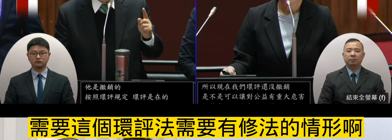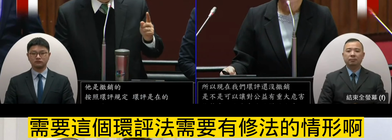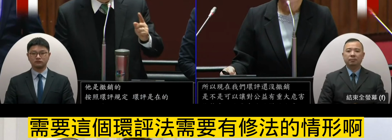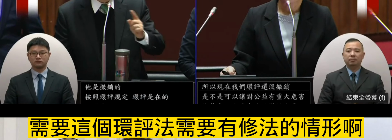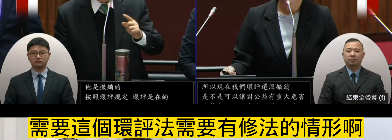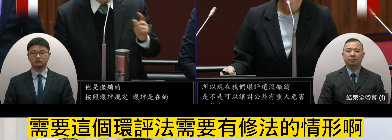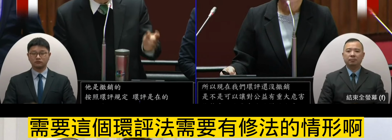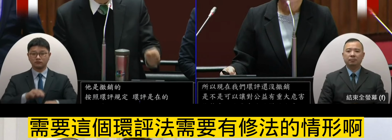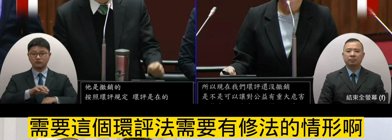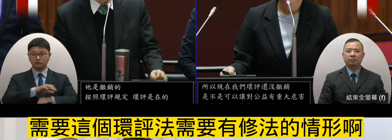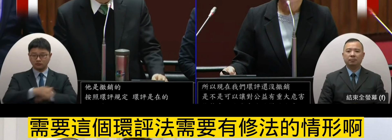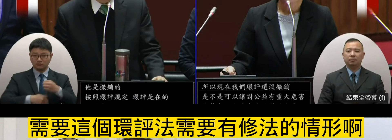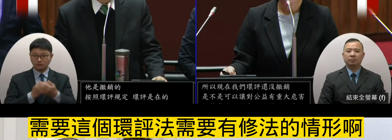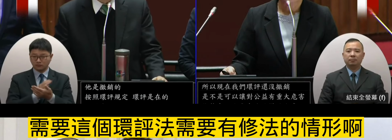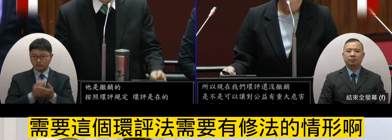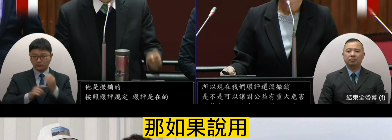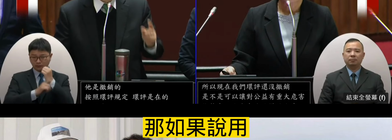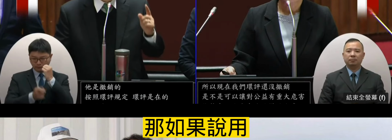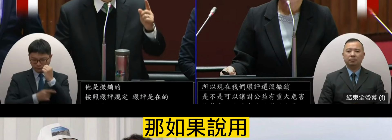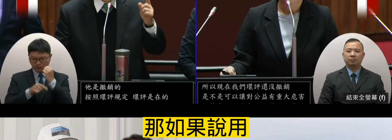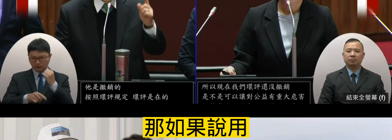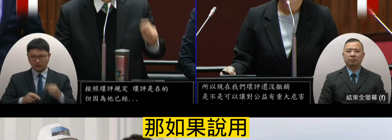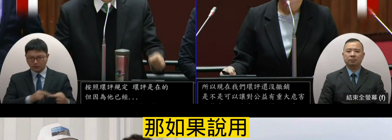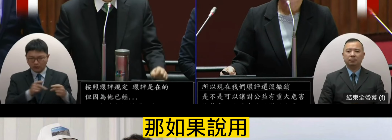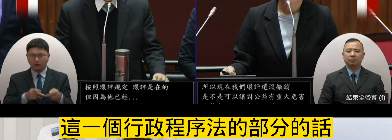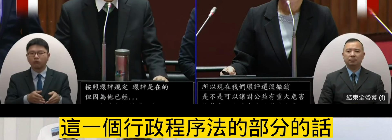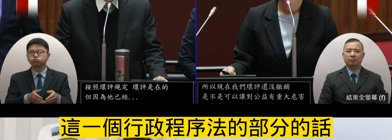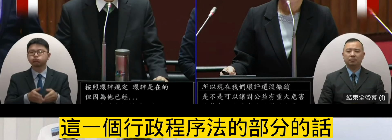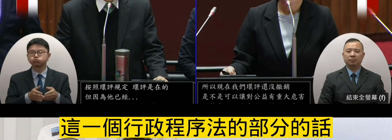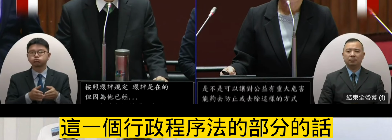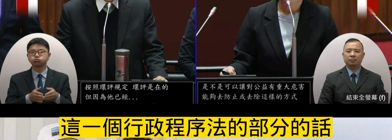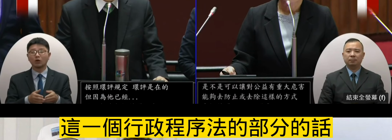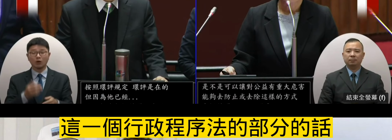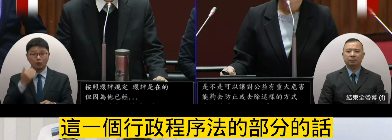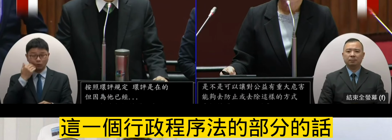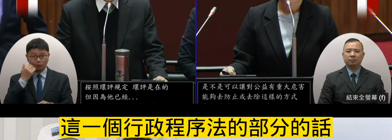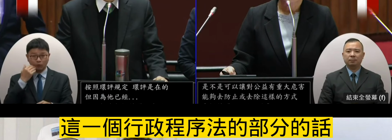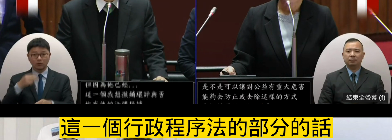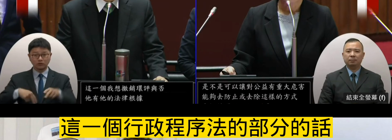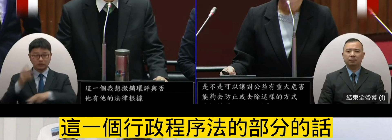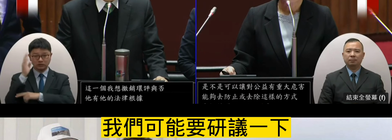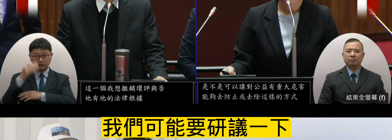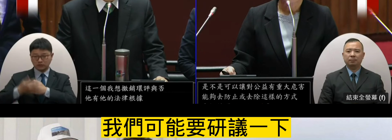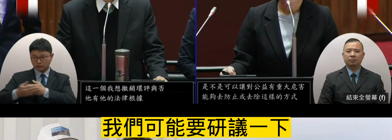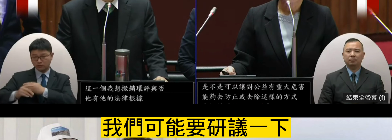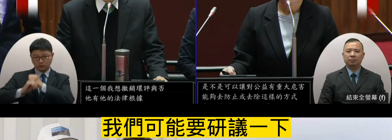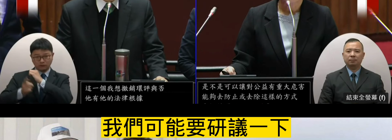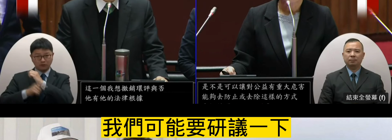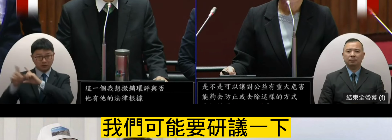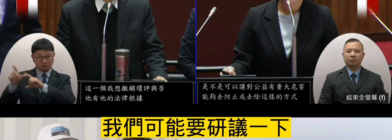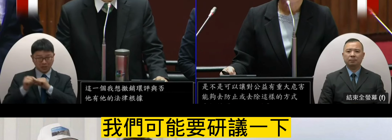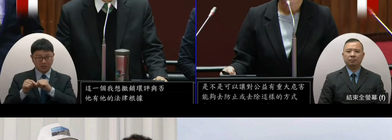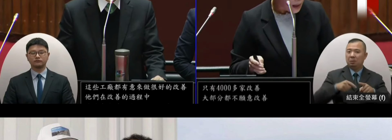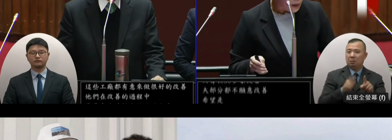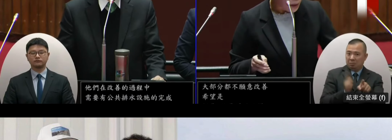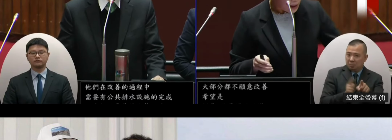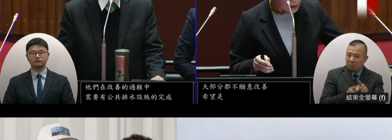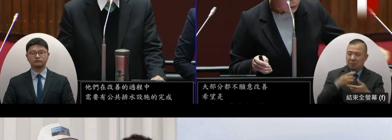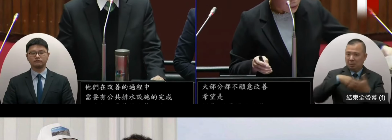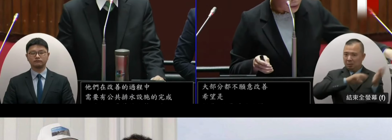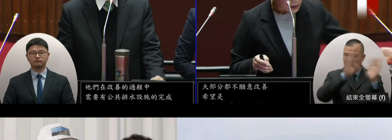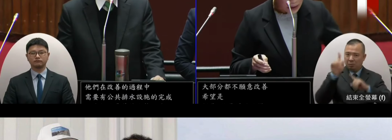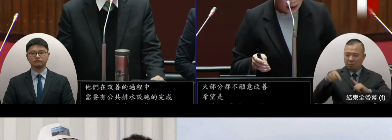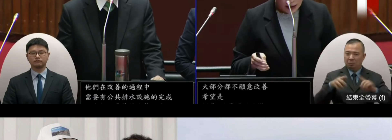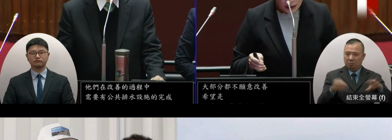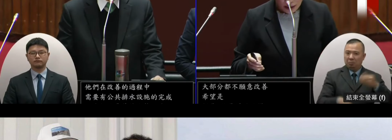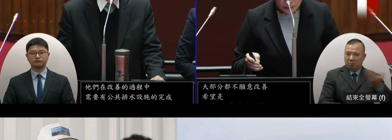个环评法需要有修法的情形的。那如果说用这一个行政程序法的部分的话，我们可能要研议一下。 再来，我要